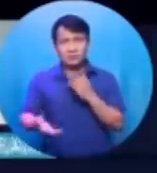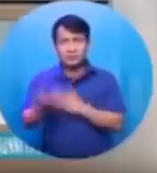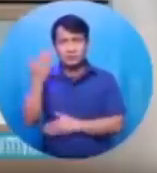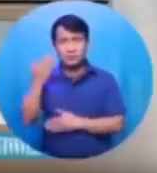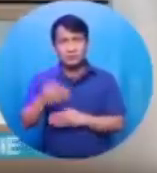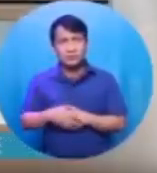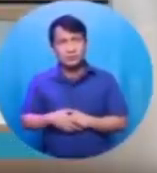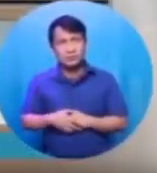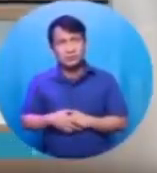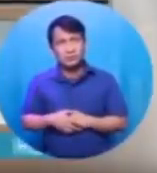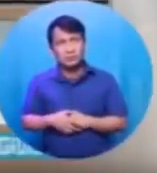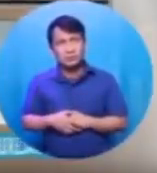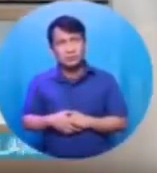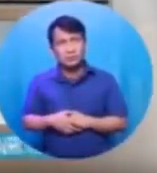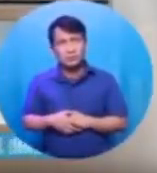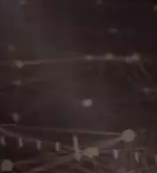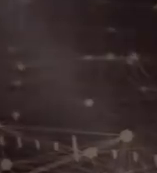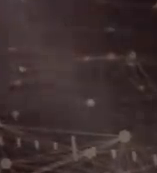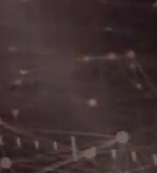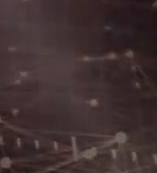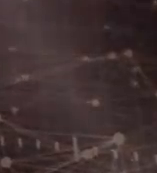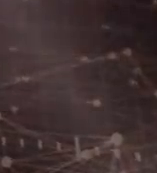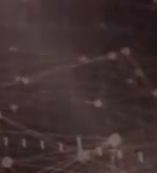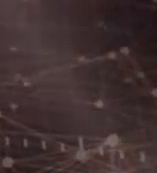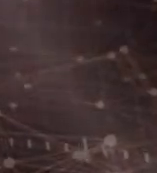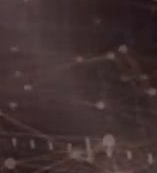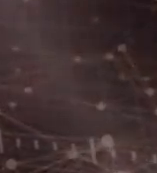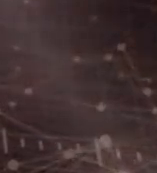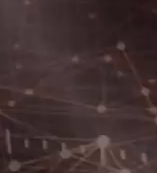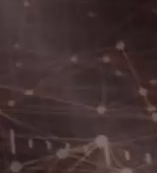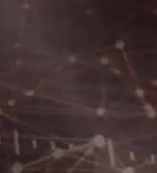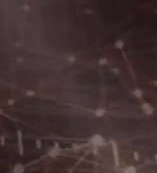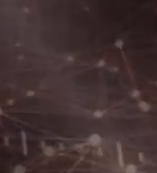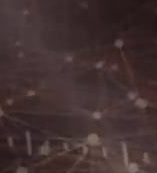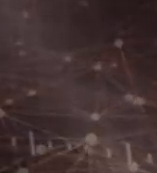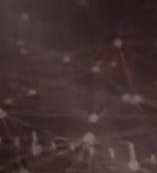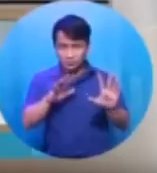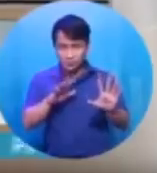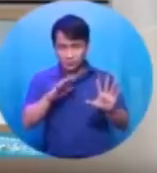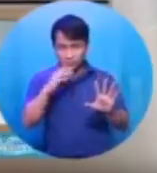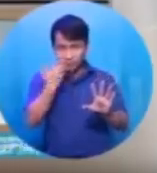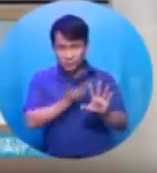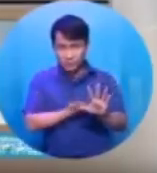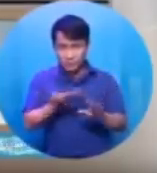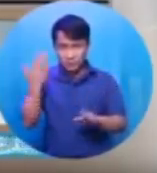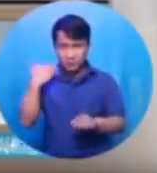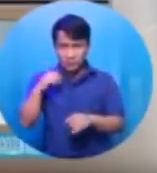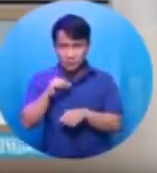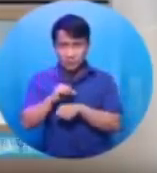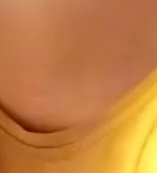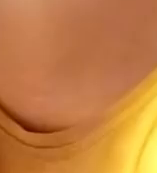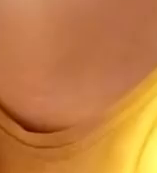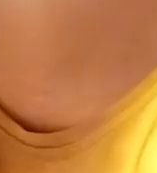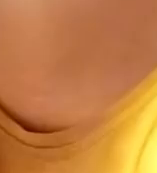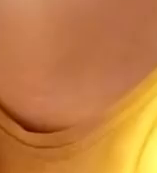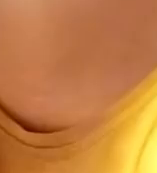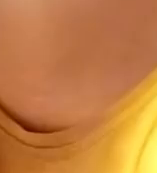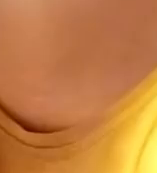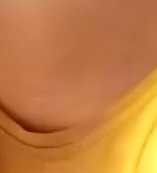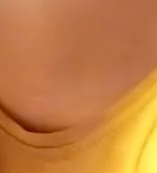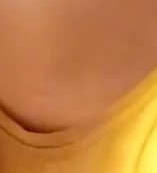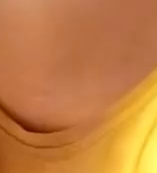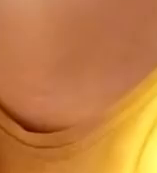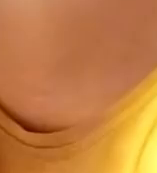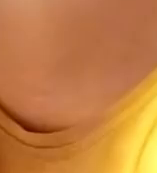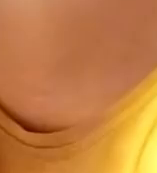ano? Dito na tanghali na. Sir, ang gusto niyo po ay mabawi yung inyo pong 5 years old. Dati na ako kayo nagreklamo sa amin, di ho ba? Opo. Natalakan